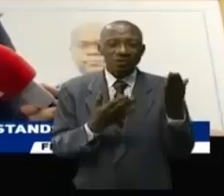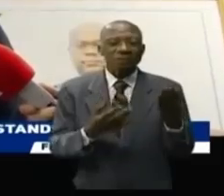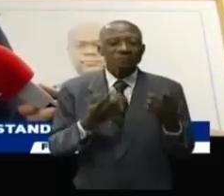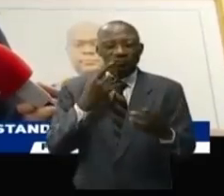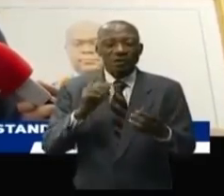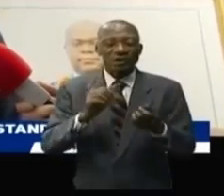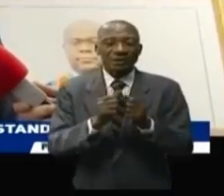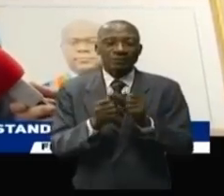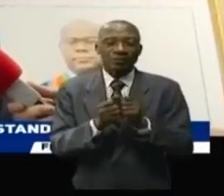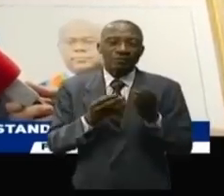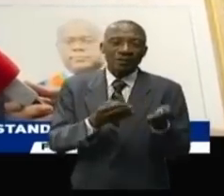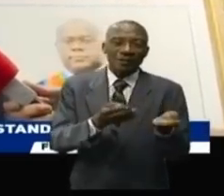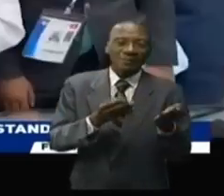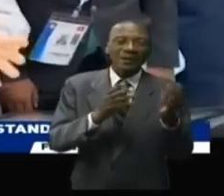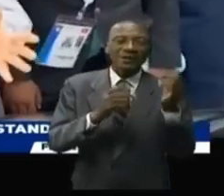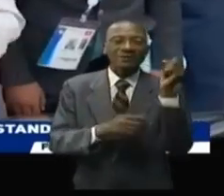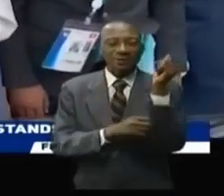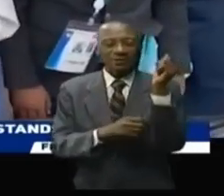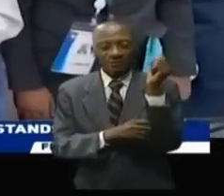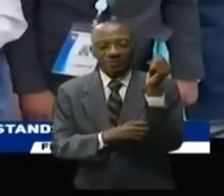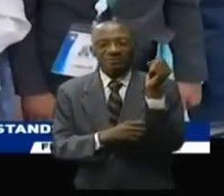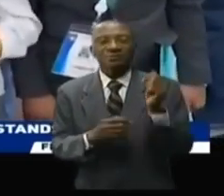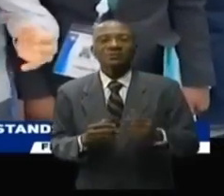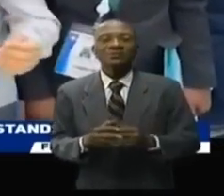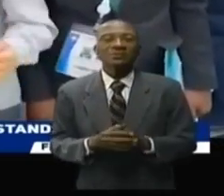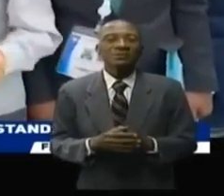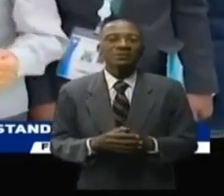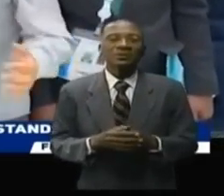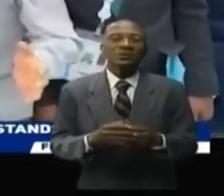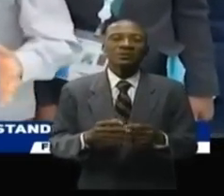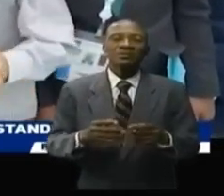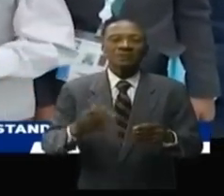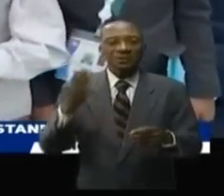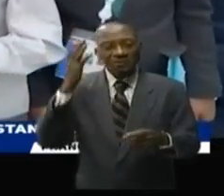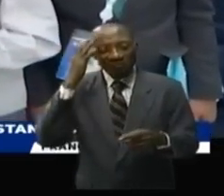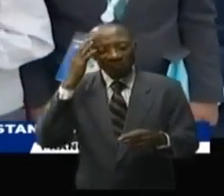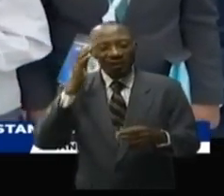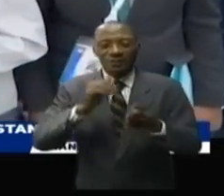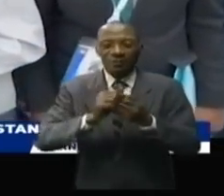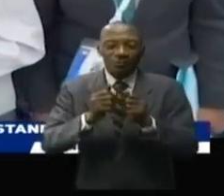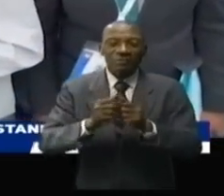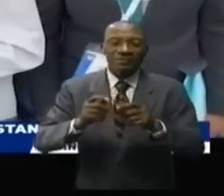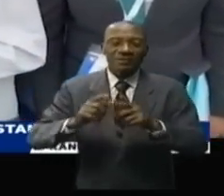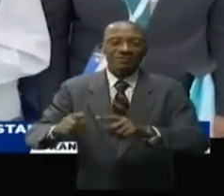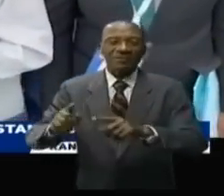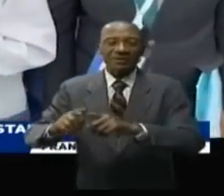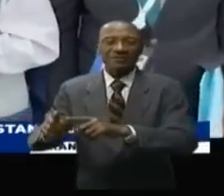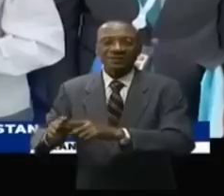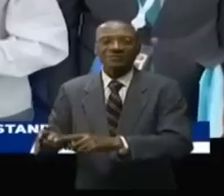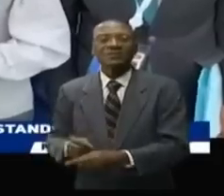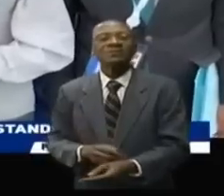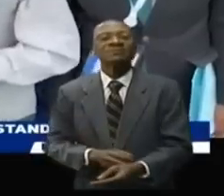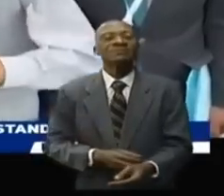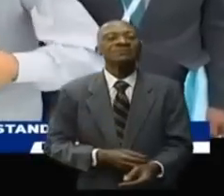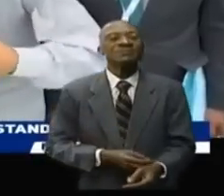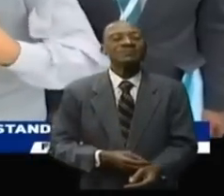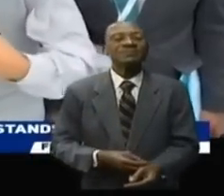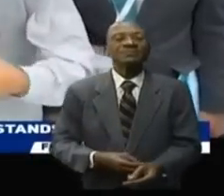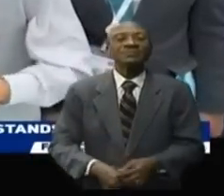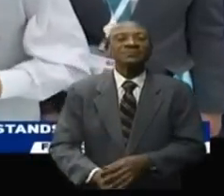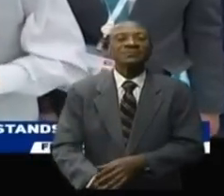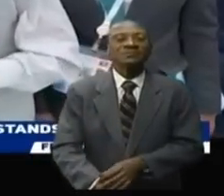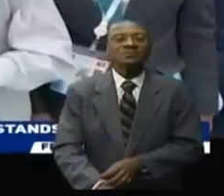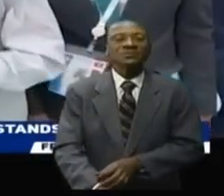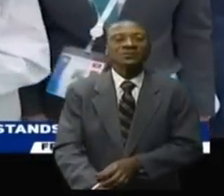question sécuritaire et sur l'implication de la francophonie pour qu'elle ne reste pas muette vis-à-vis d'abord de ces populations qui souffrent, ces femmes,